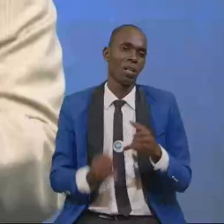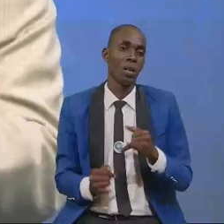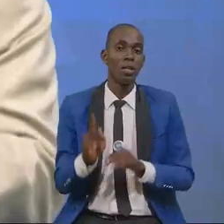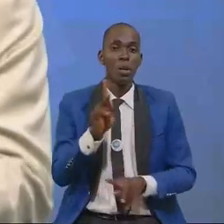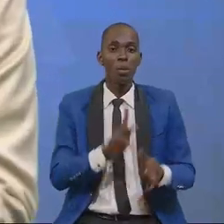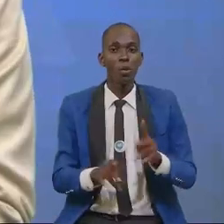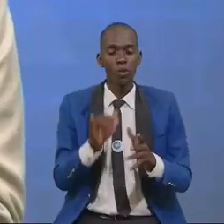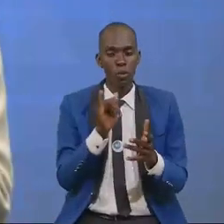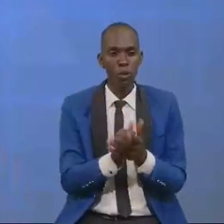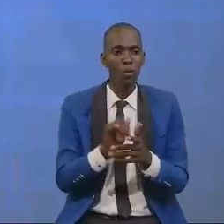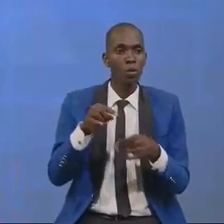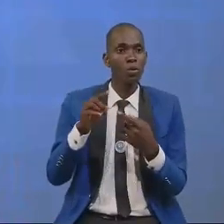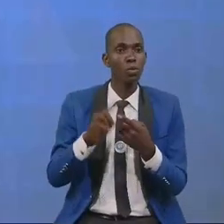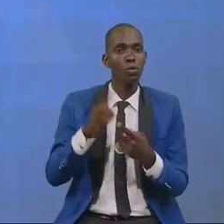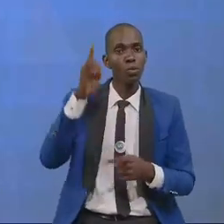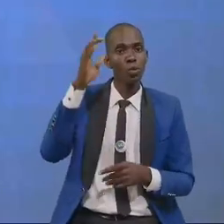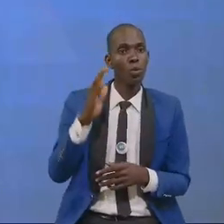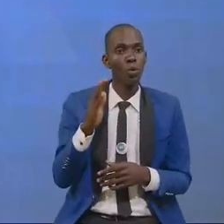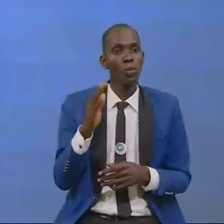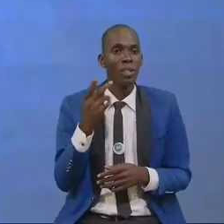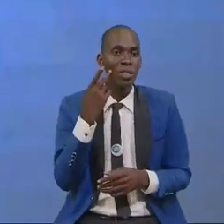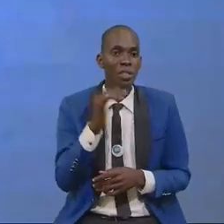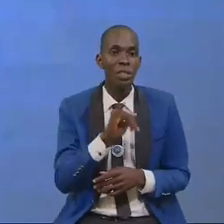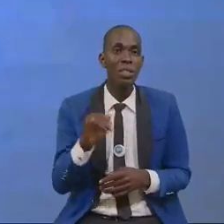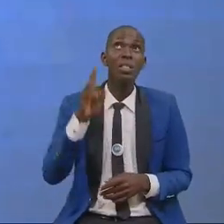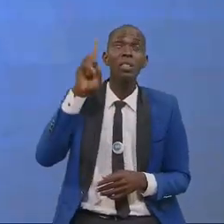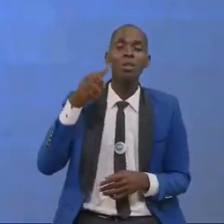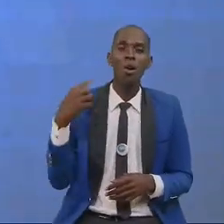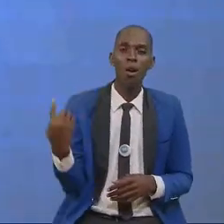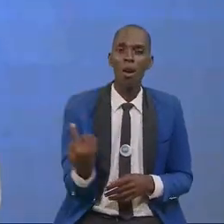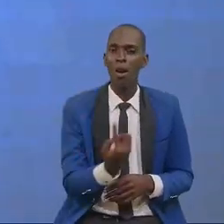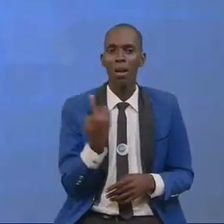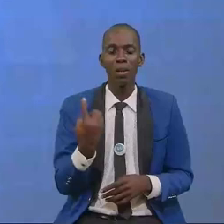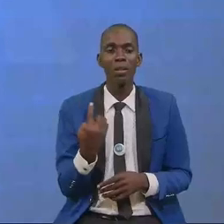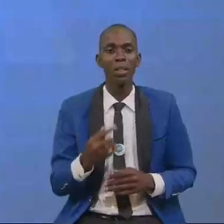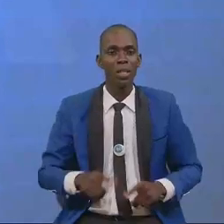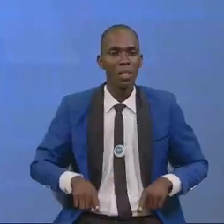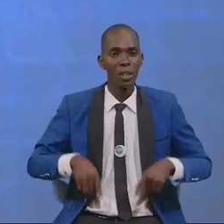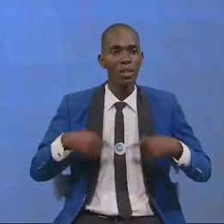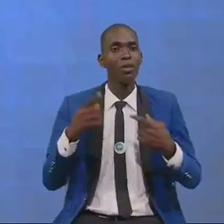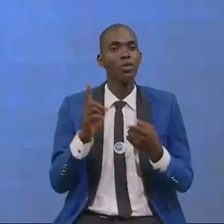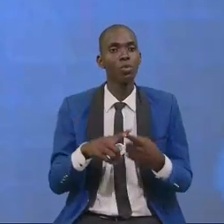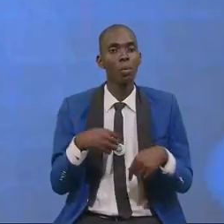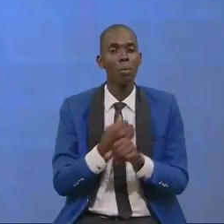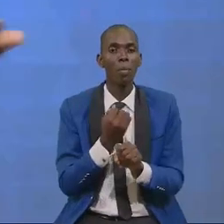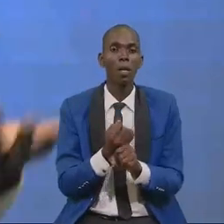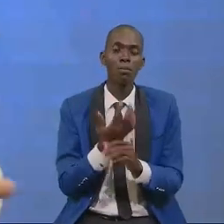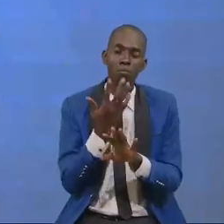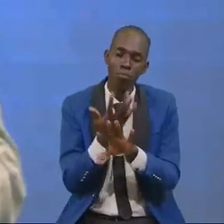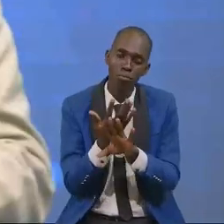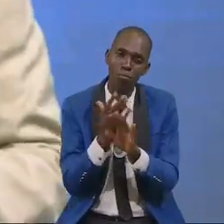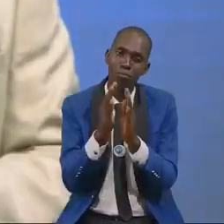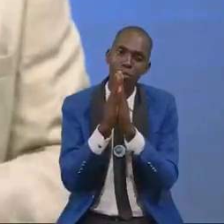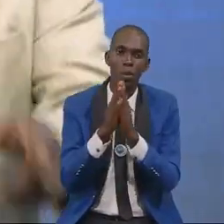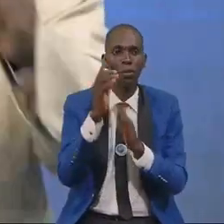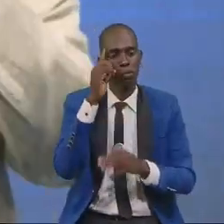Dieu par lui étant toujours vivant pour intercéder en leur faveur il